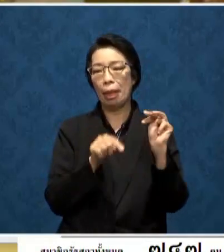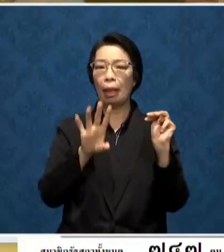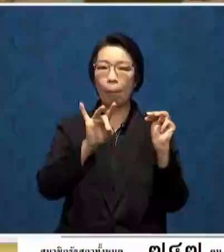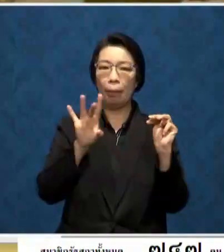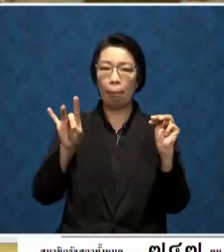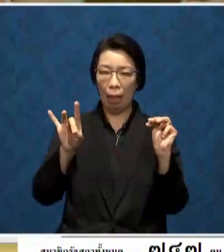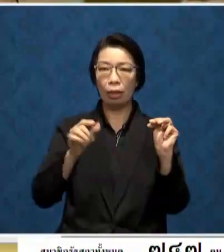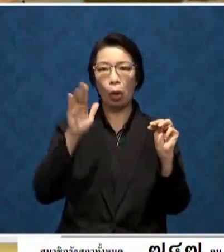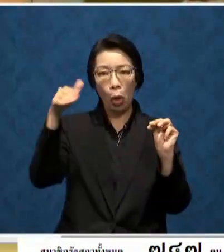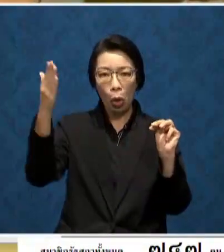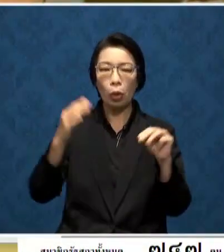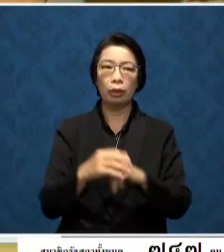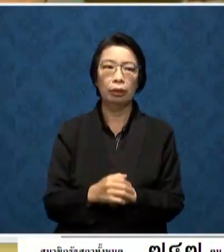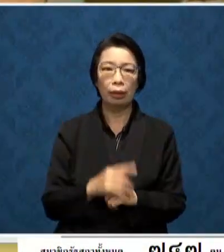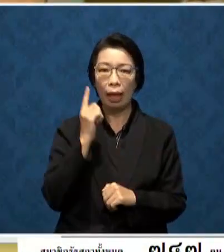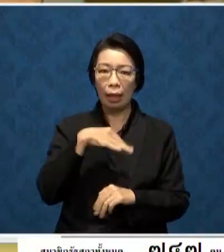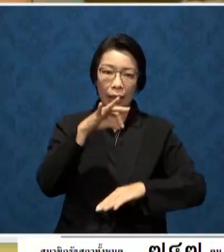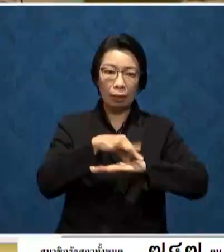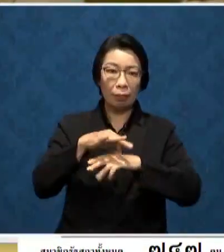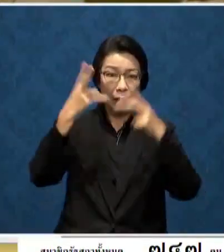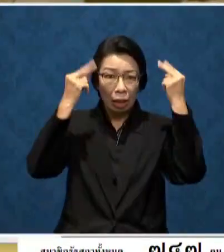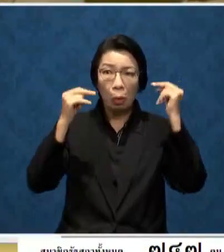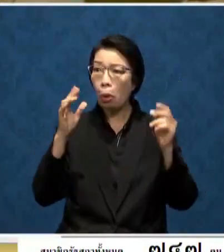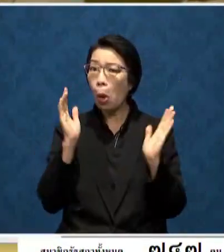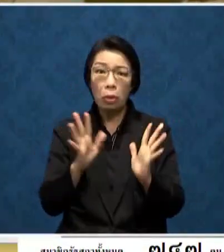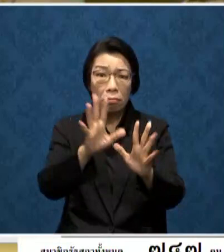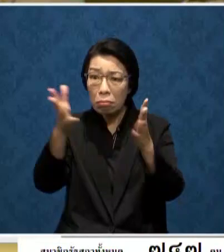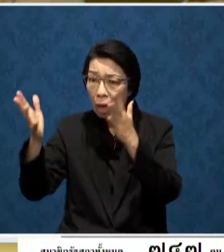ualว